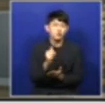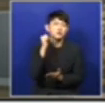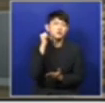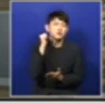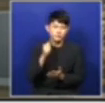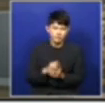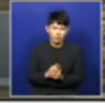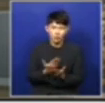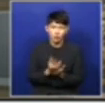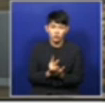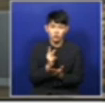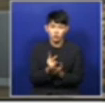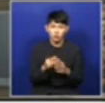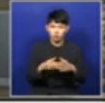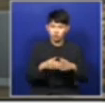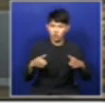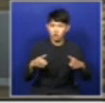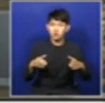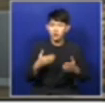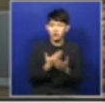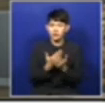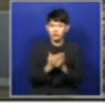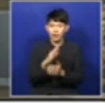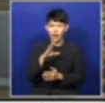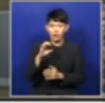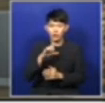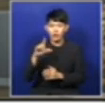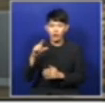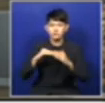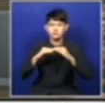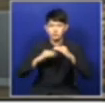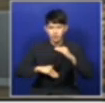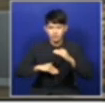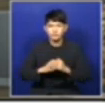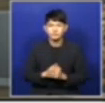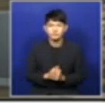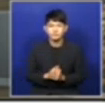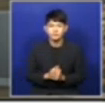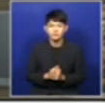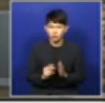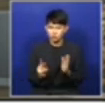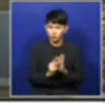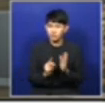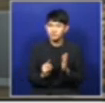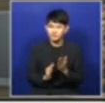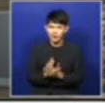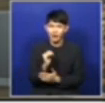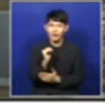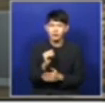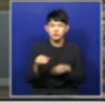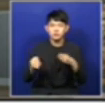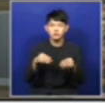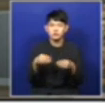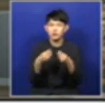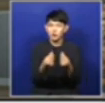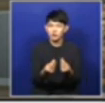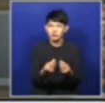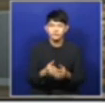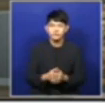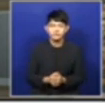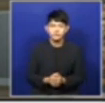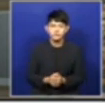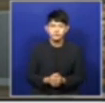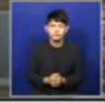ารายใหญ่ที่มีวงเงินไม่เกิน500ล้านเป็นผู้ที่ได้รับเงื่อนไขมาตรการผ่อนปลนในครั้งนี้ขอสไลด์ถัดไป